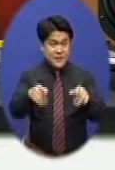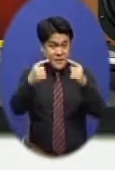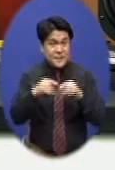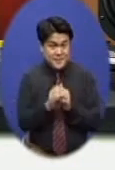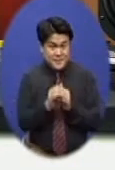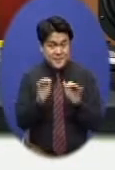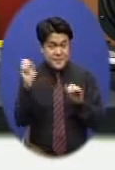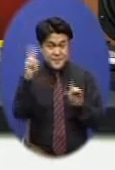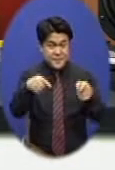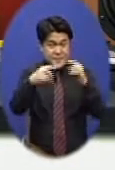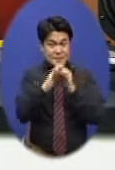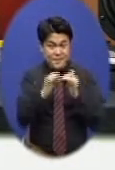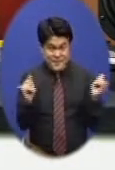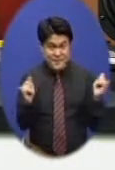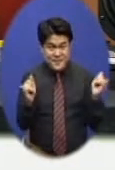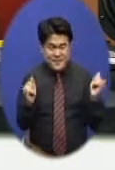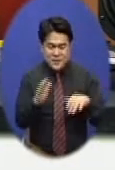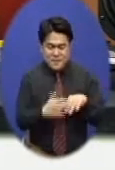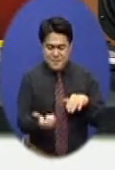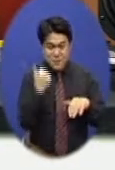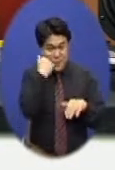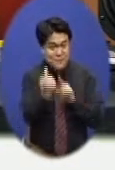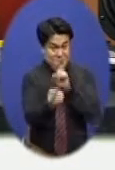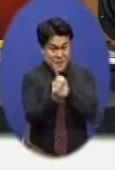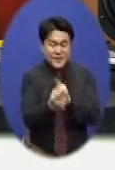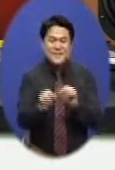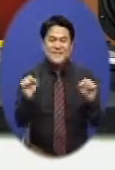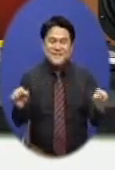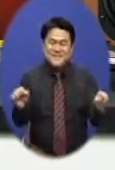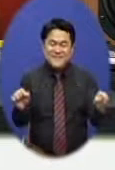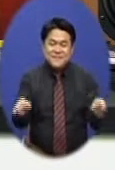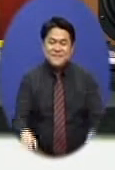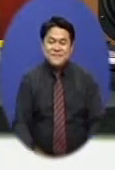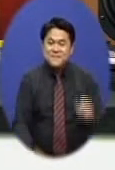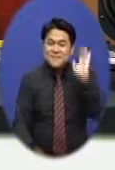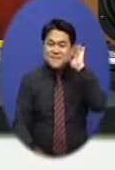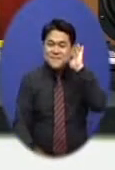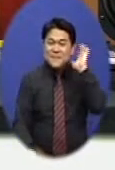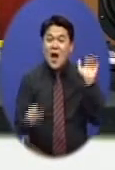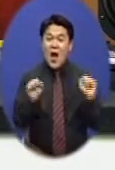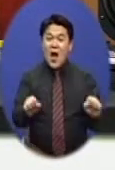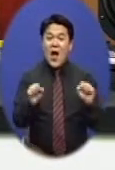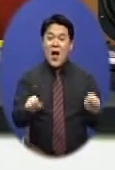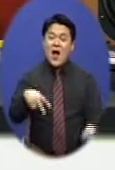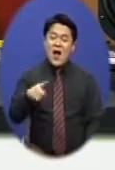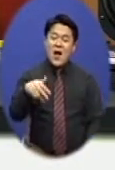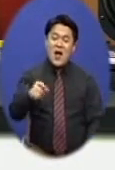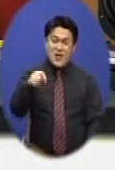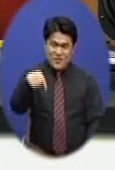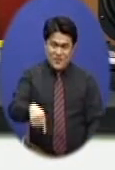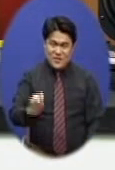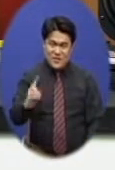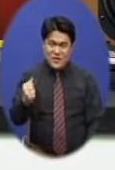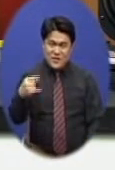네. 궁금합니다. 손이 제일 빠른 분이세요. 네. 한번 만나보도록 할게요. 안녕하세요. 안녕하세요. 아, 반갑습니다. 온희정